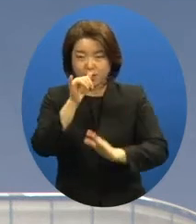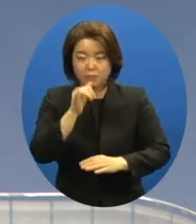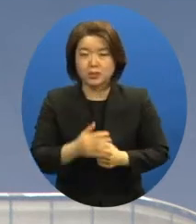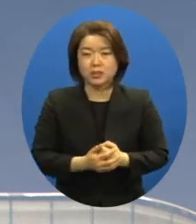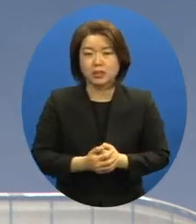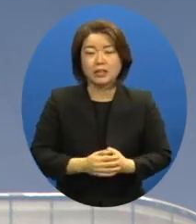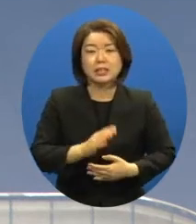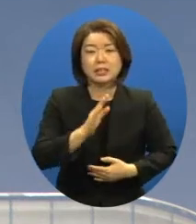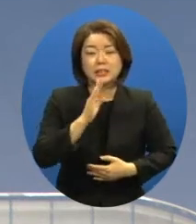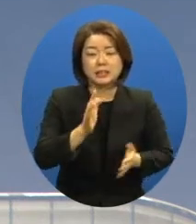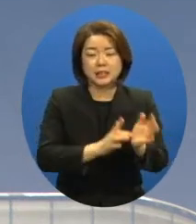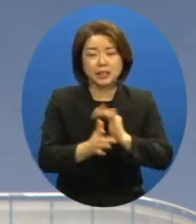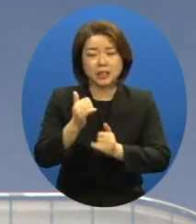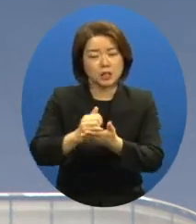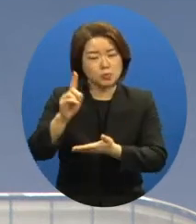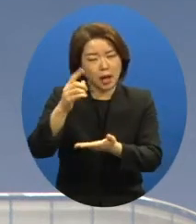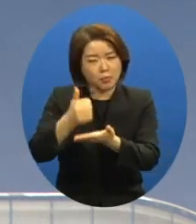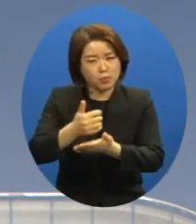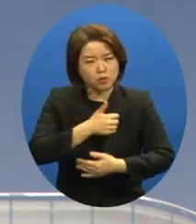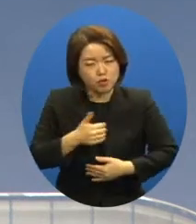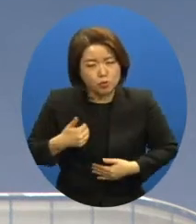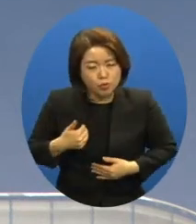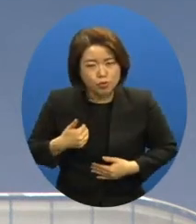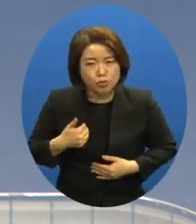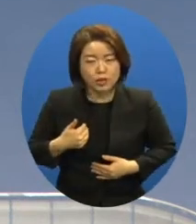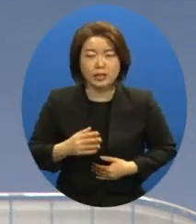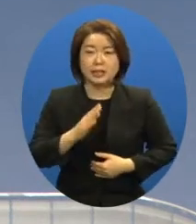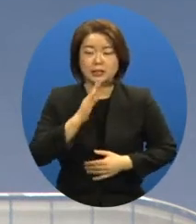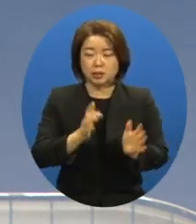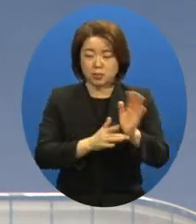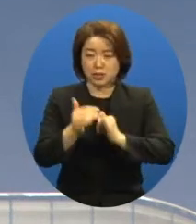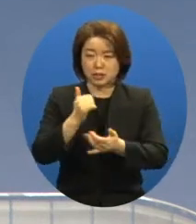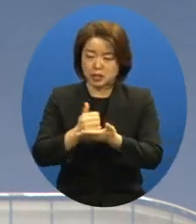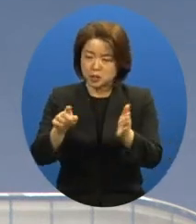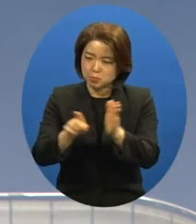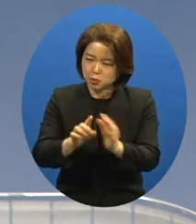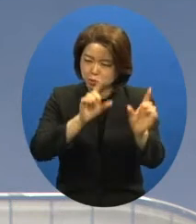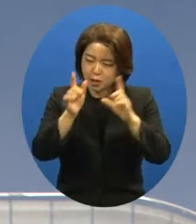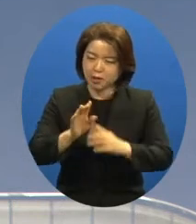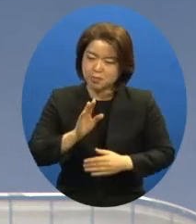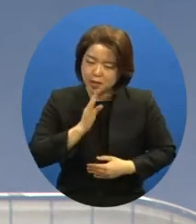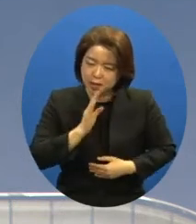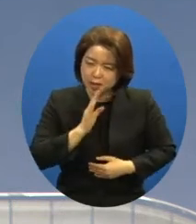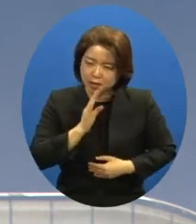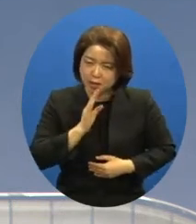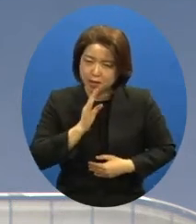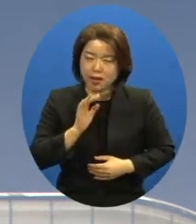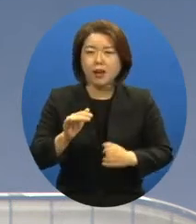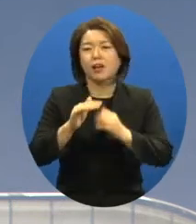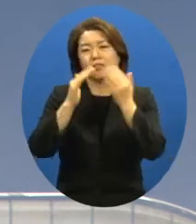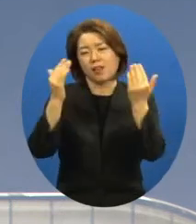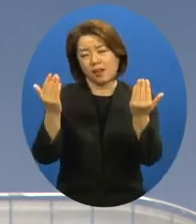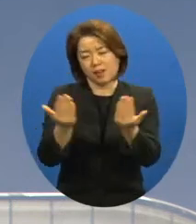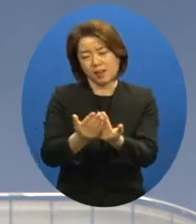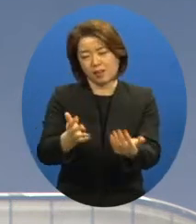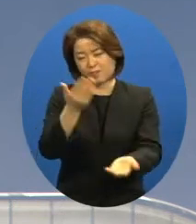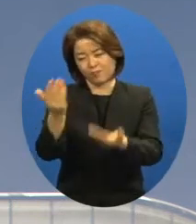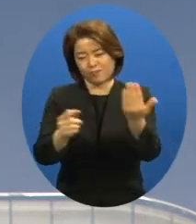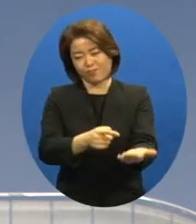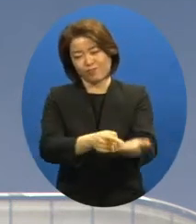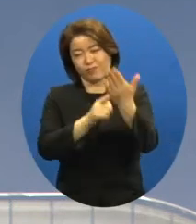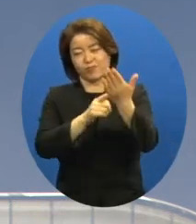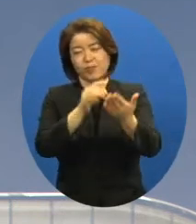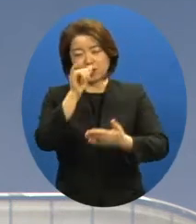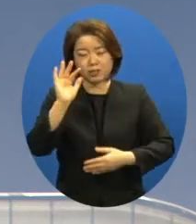한 분이면 충분했는지 정말 예수님을 믿고는 살았는지 다 드러납니다.